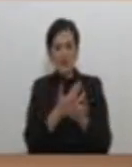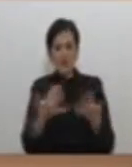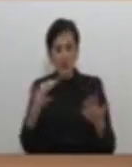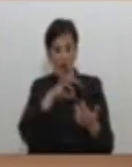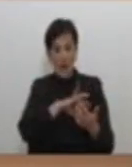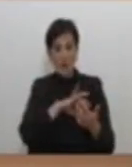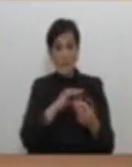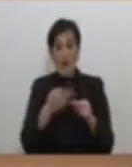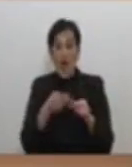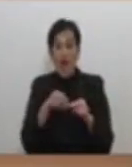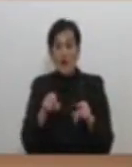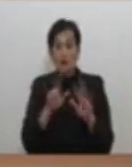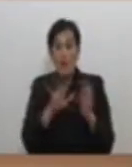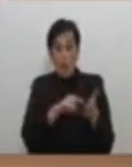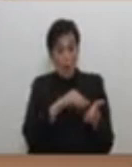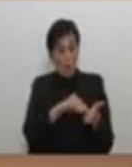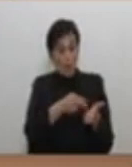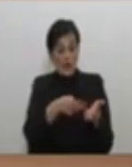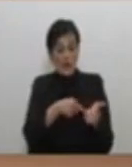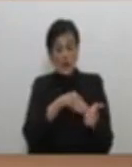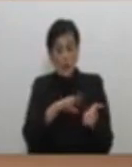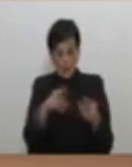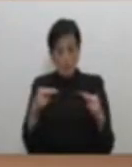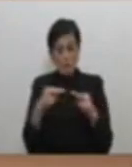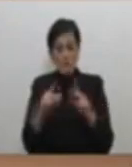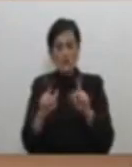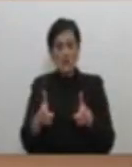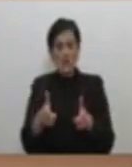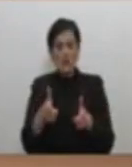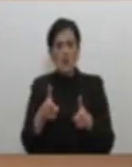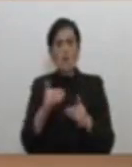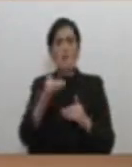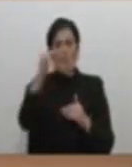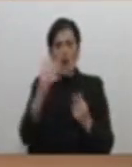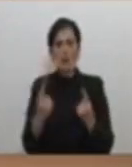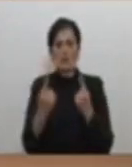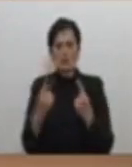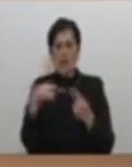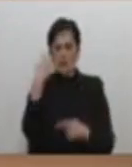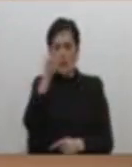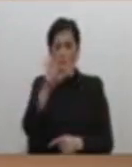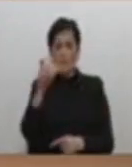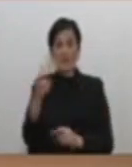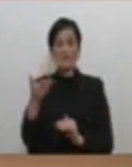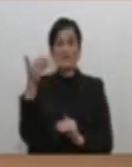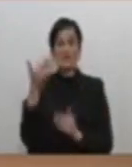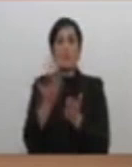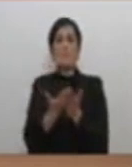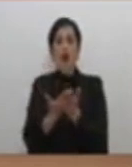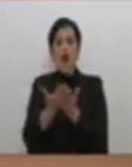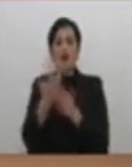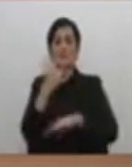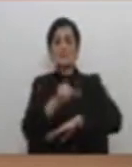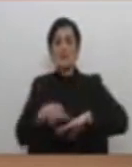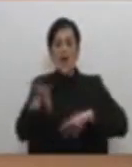სხვათა შორის ეს მხოლოდ ამ რეზოლუციაში კი არ წერია, ეს დაადასტურა არაერთმა მაღალმა თანამდებობის პირმა მაშინდელმა, მაგალითად დაადასტურა საგარეო